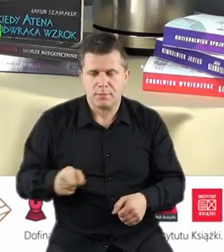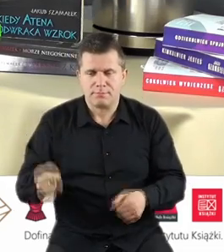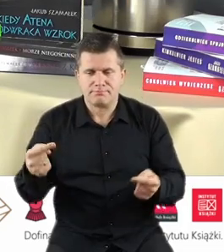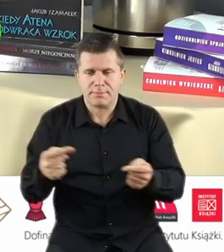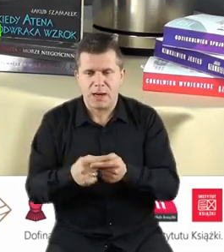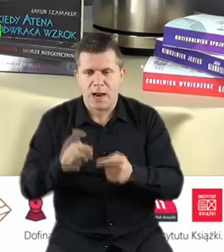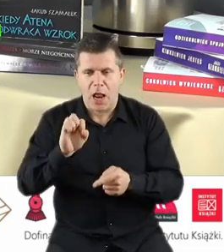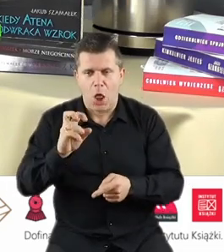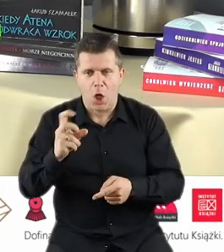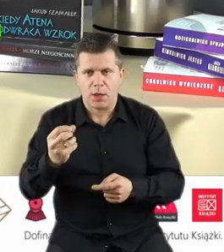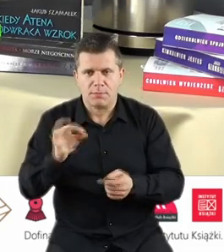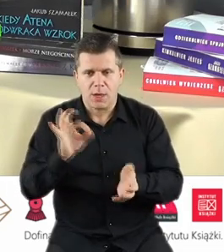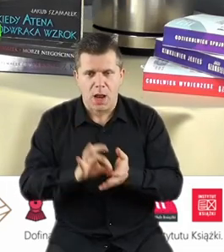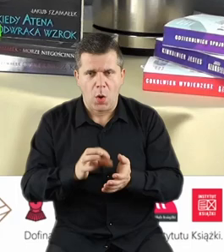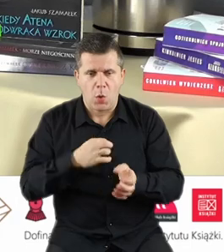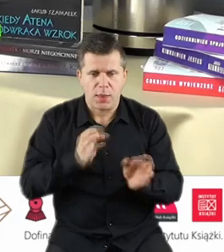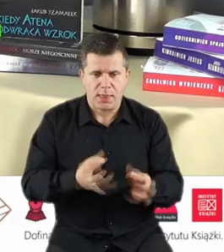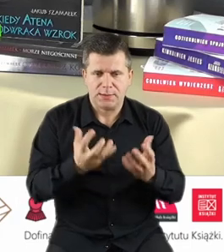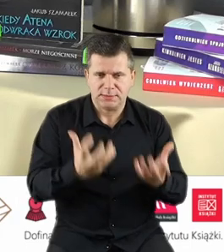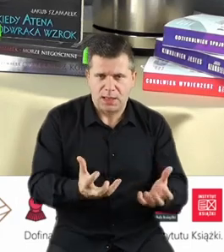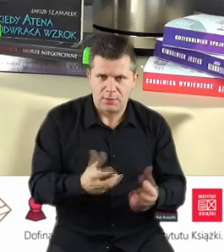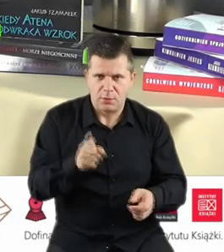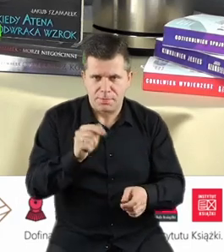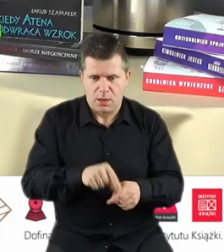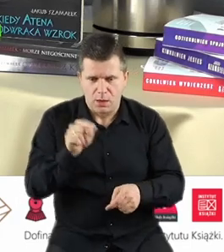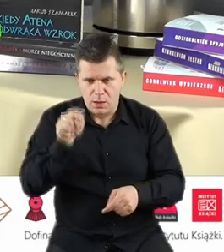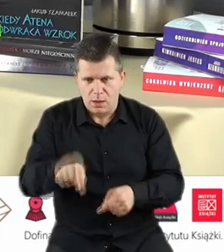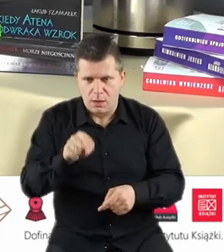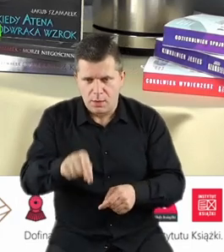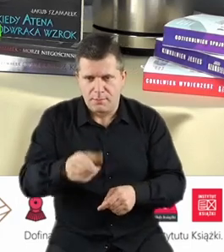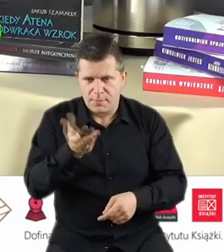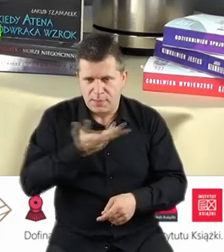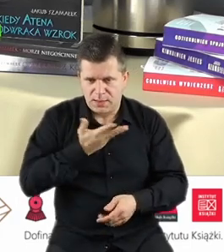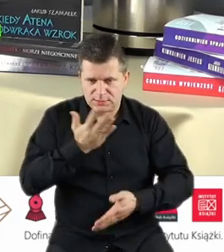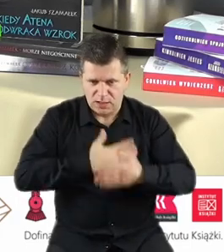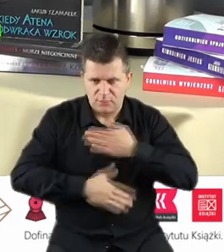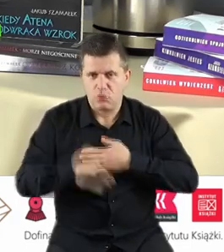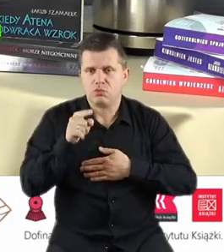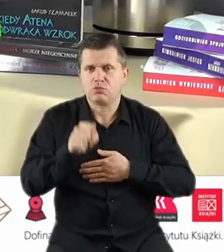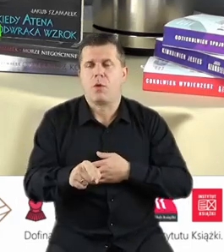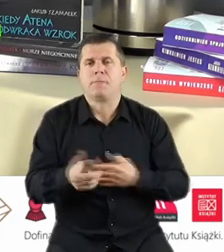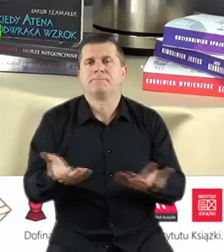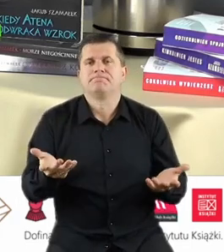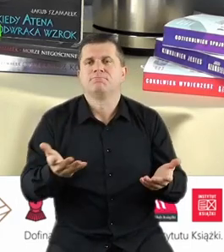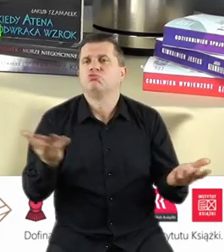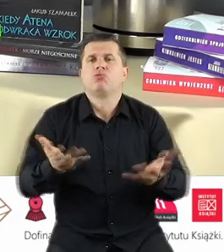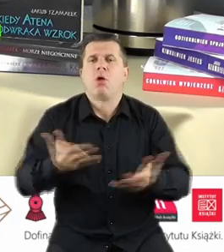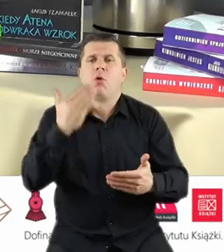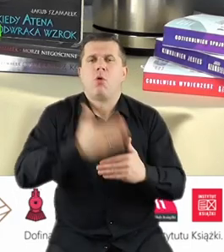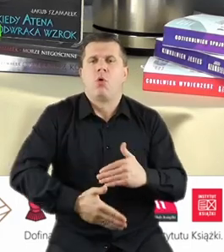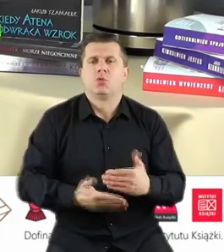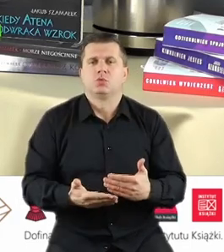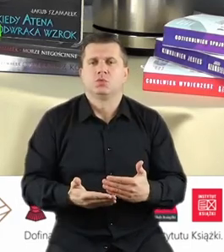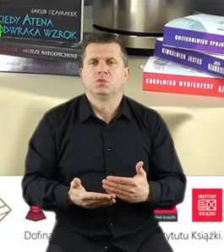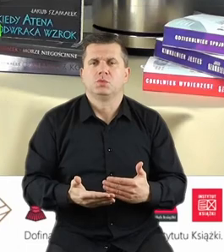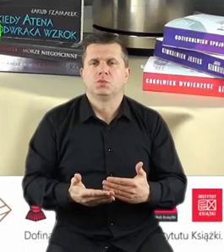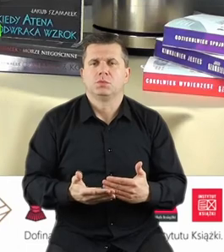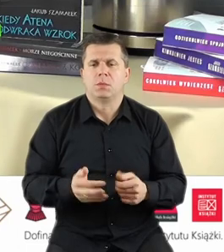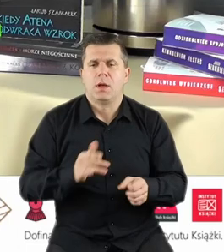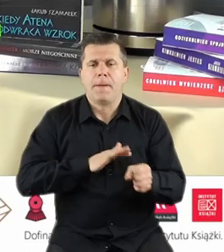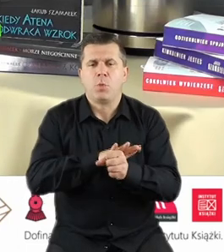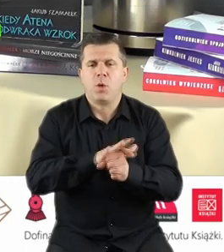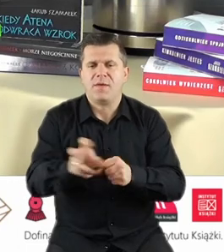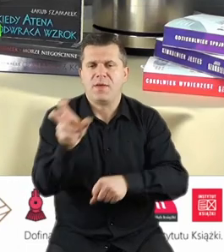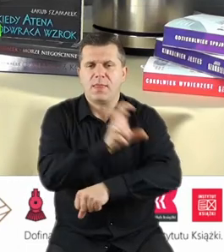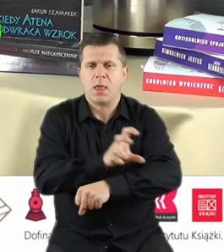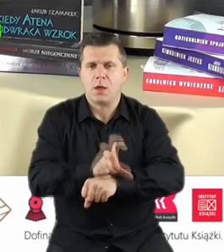algorytmów akurat my w tej chwili chcemy i będziemy to klikać, będziemy zadowoleni, to gdzie się kończy wpływ tej technologii,